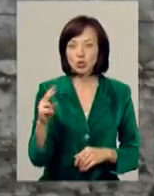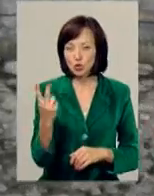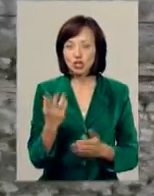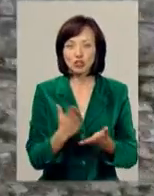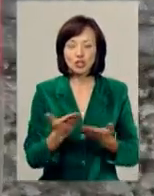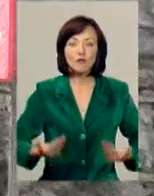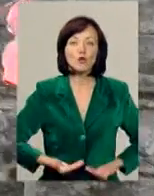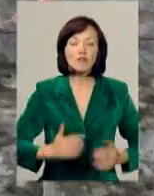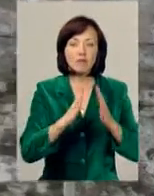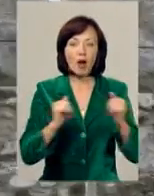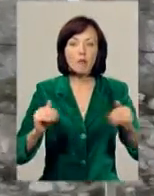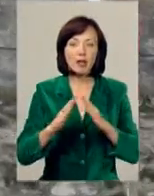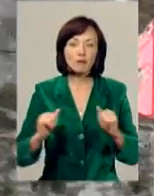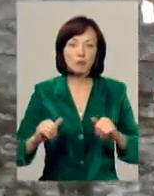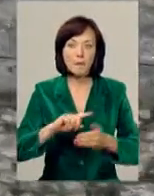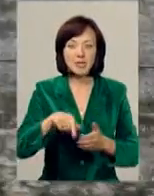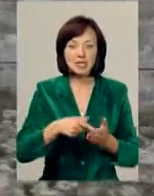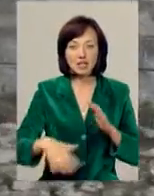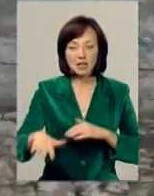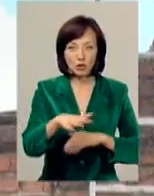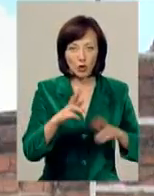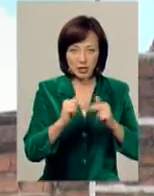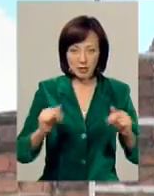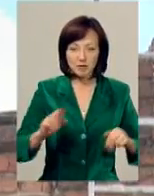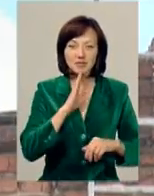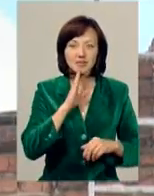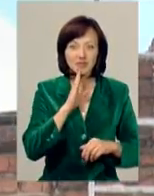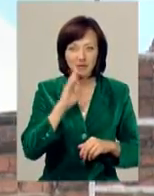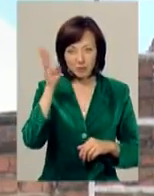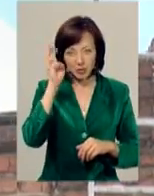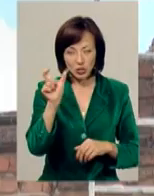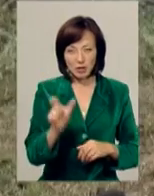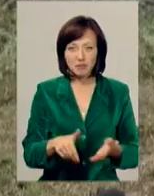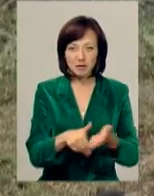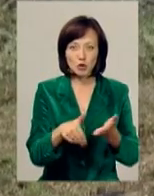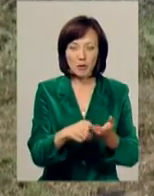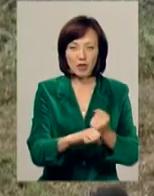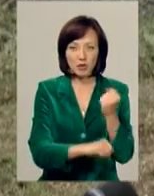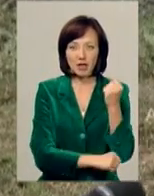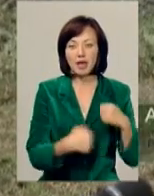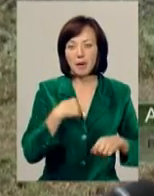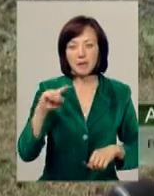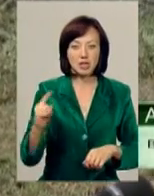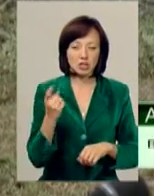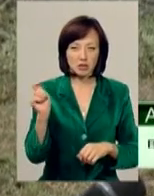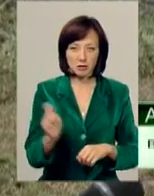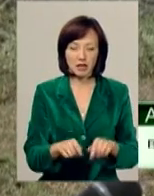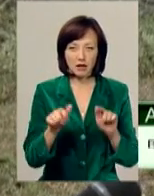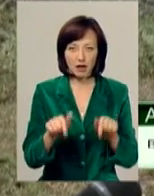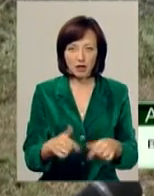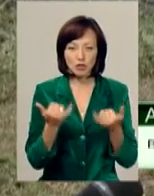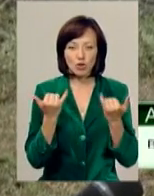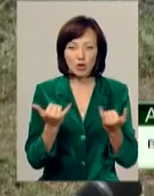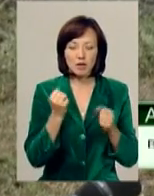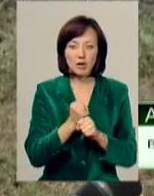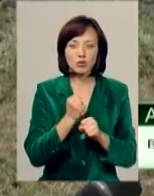живуть у наметовому містечку на території замку приміром хмельничанка Аліса підсобний робітник я перший раз сюди приїхала Сьогодні